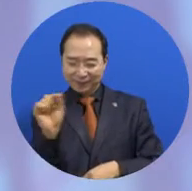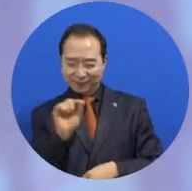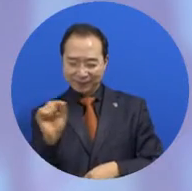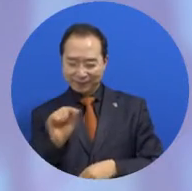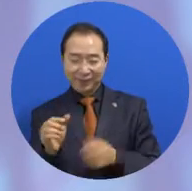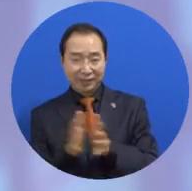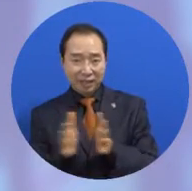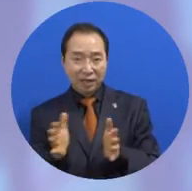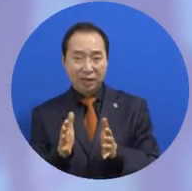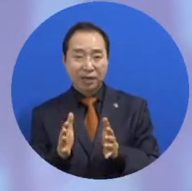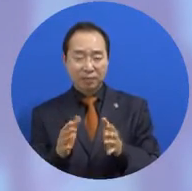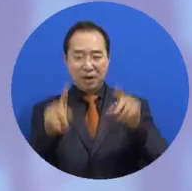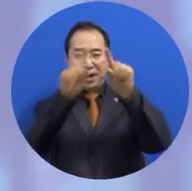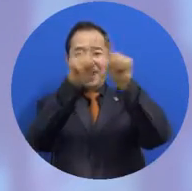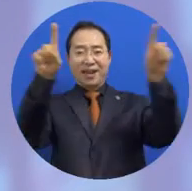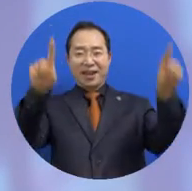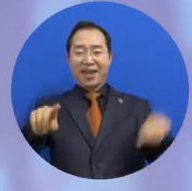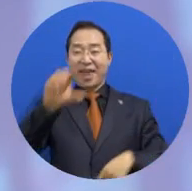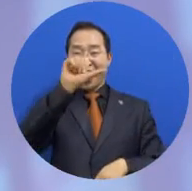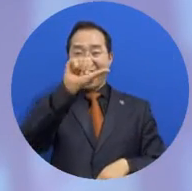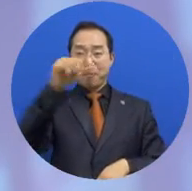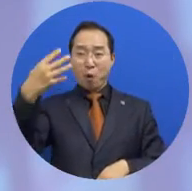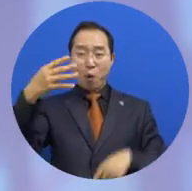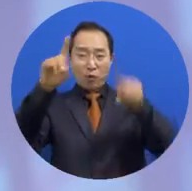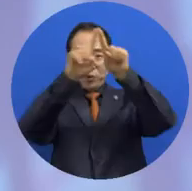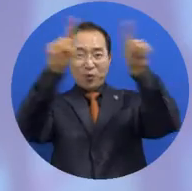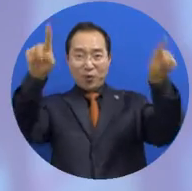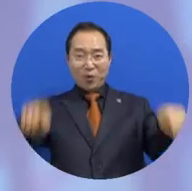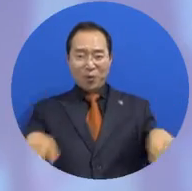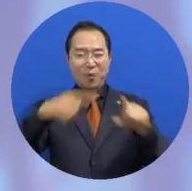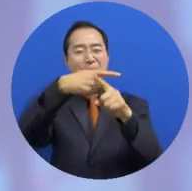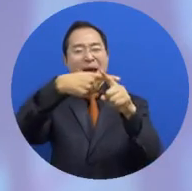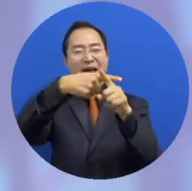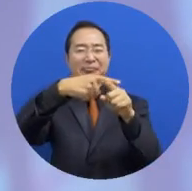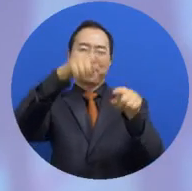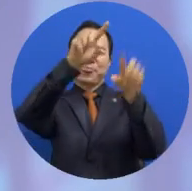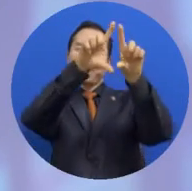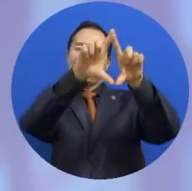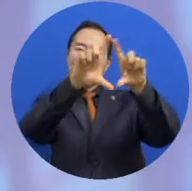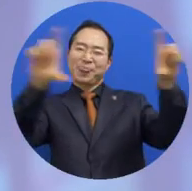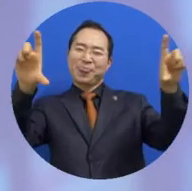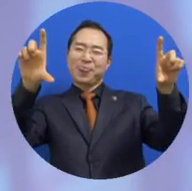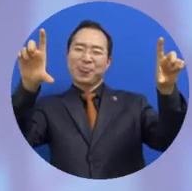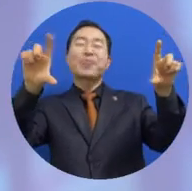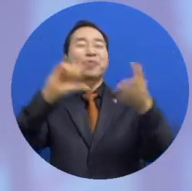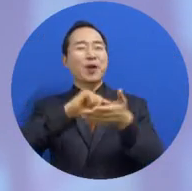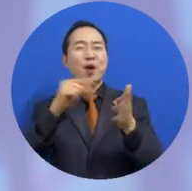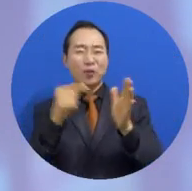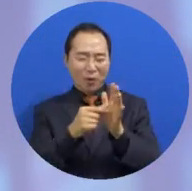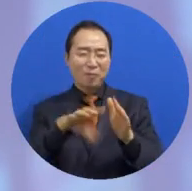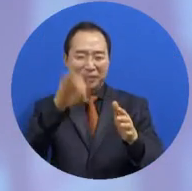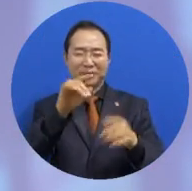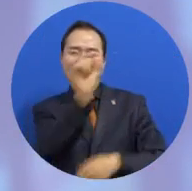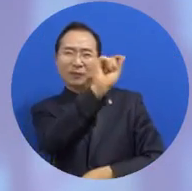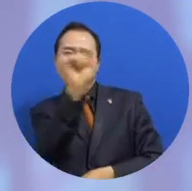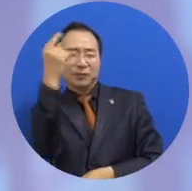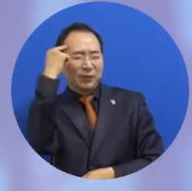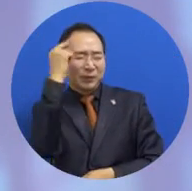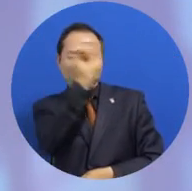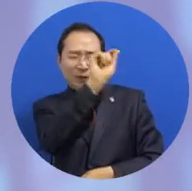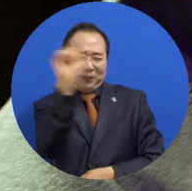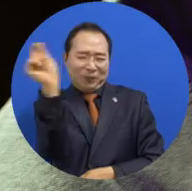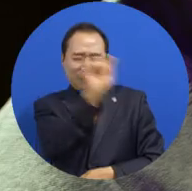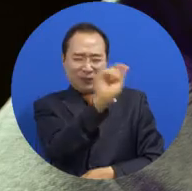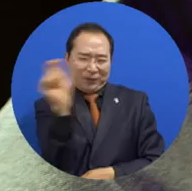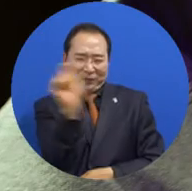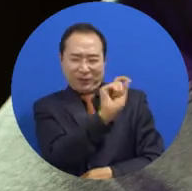그러니까 A4 반장 정도. 원래 글쓰기 이제 그 훈련할 때 처음에 다 그런 식으로 시작을